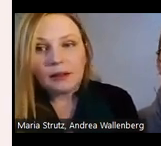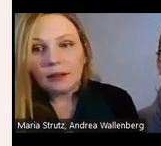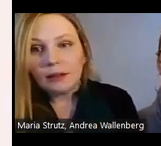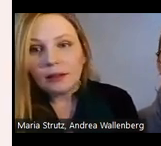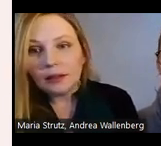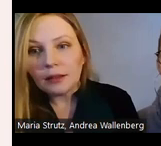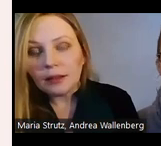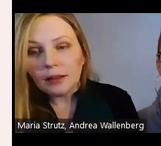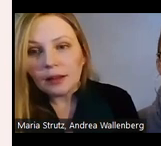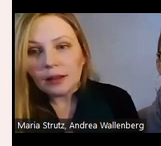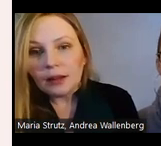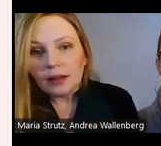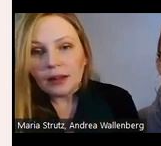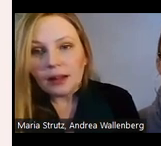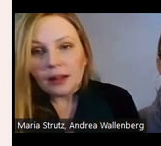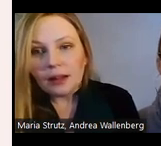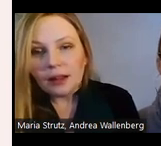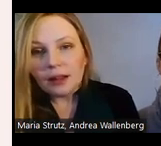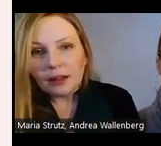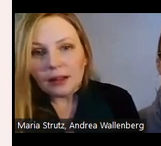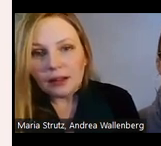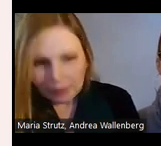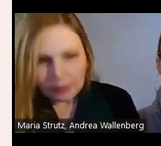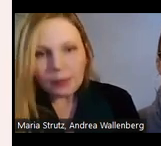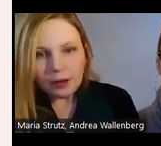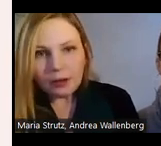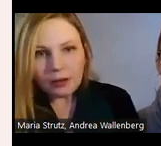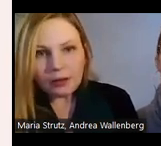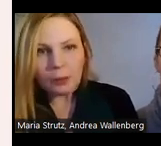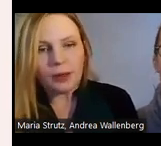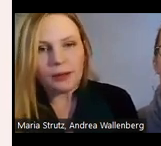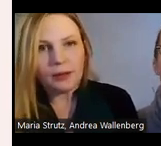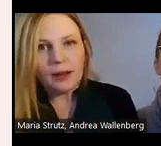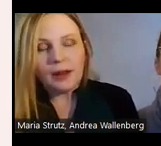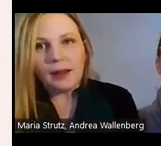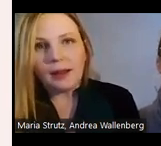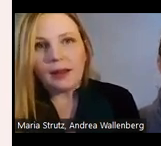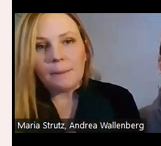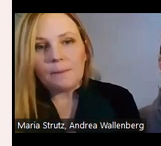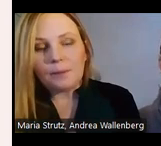skillnad eller är det samma? Jag tycker det är bra nu, det har varit bra ett tag. Bra, ja, tog fint.